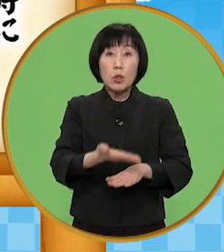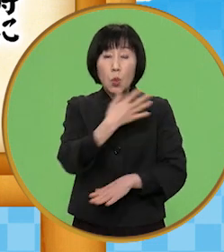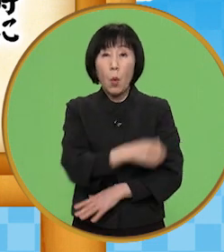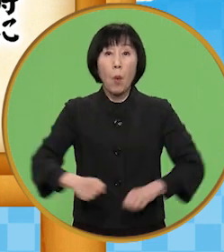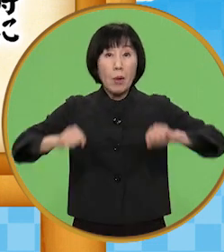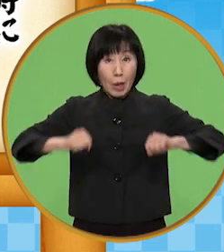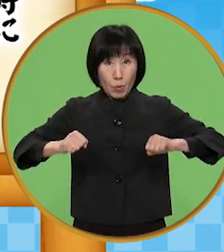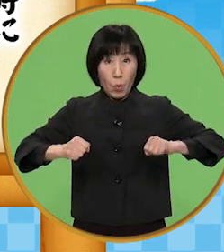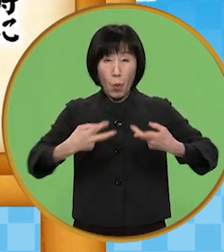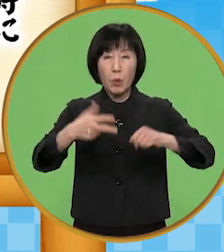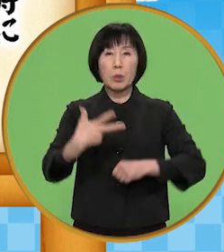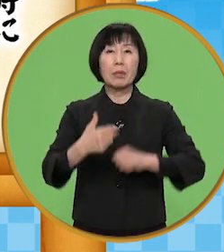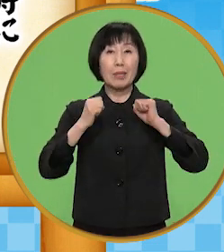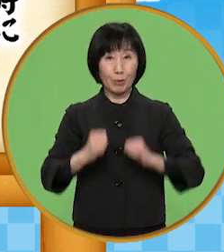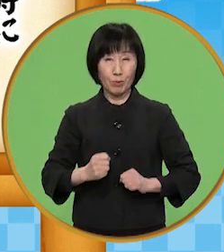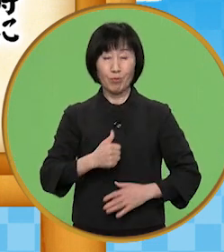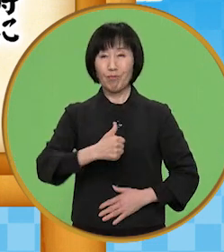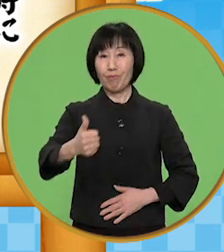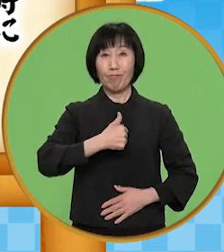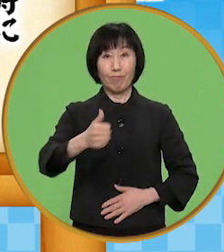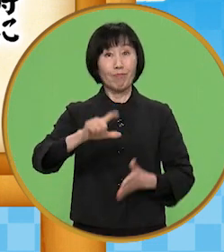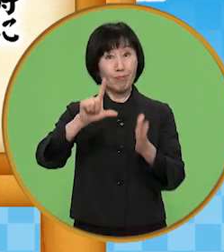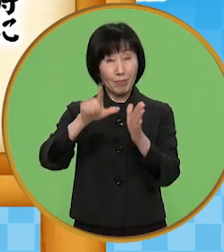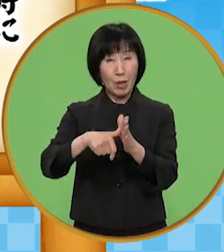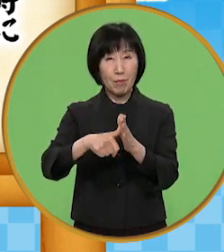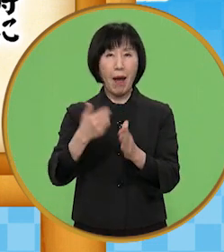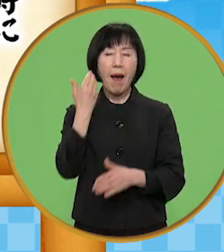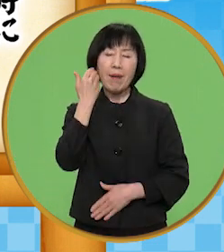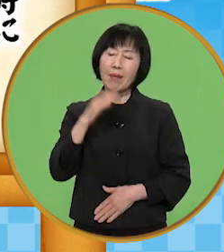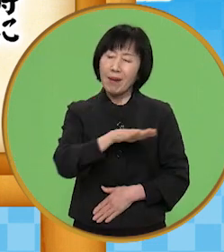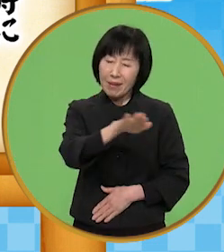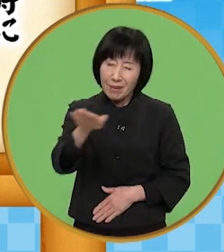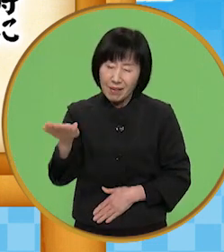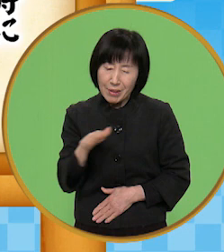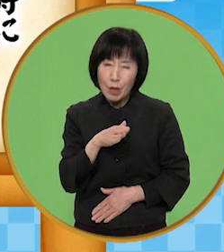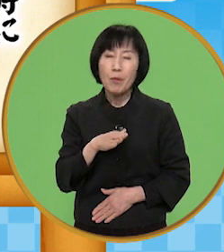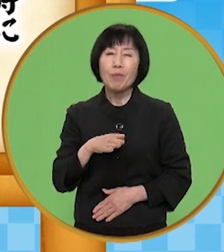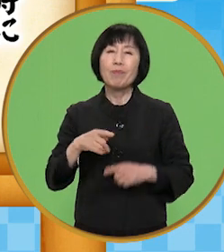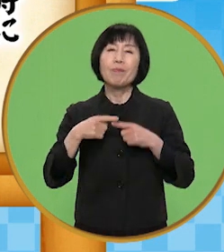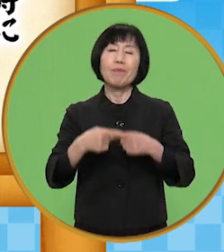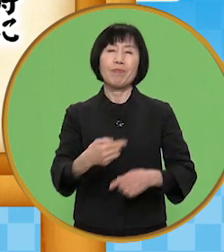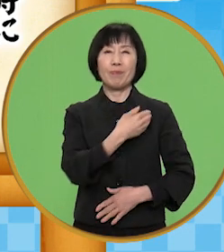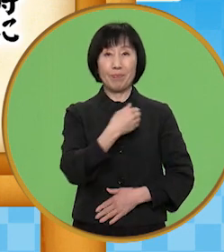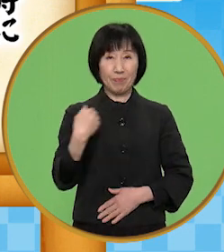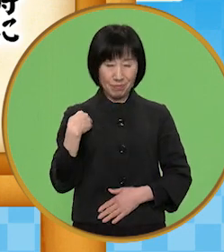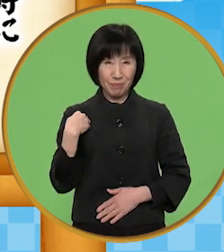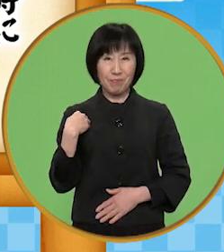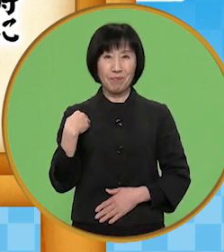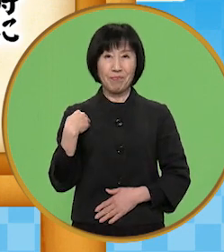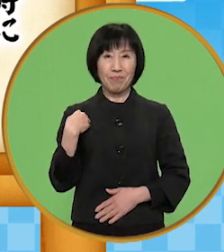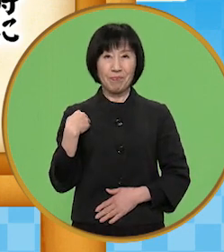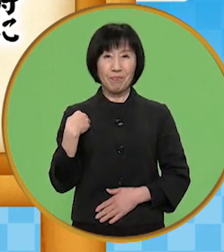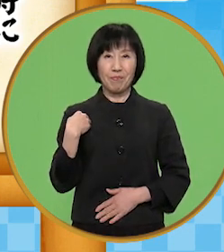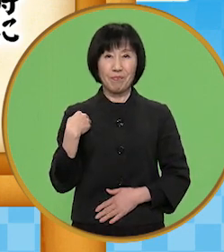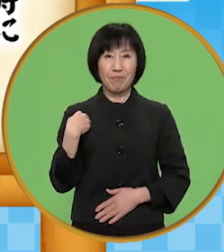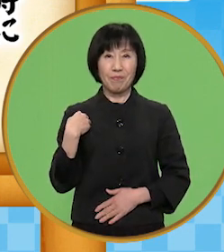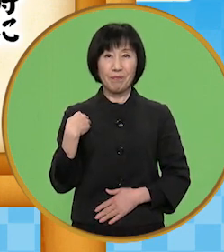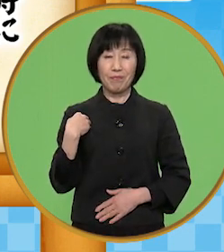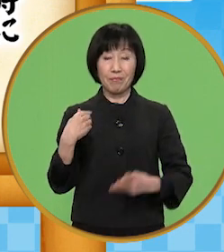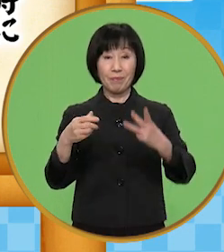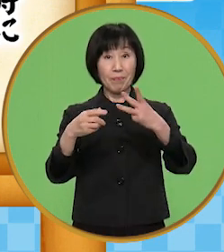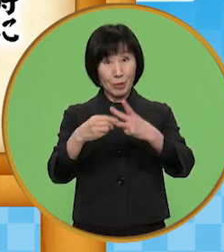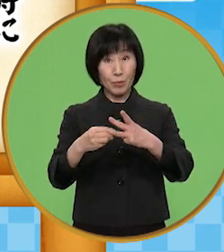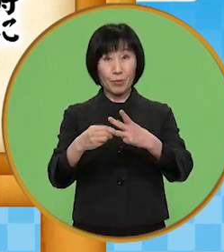歳以上の健康な人で、広島市に居住または通勤通学している人であれば誰でも入団